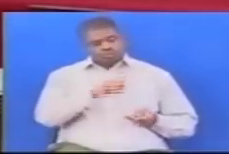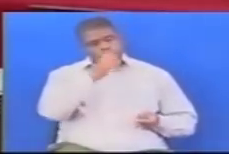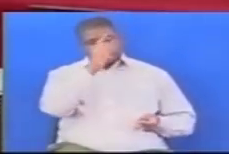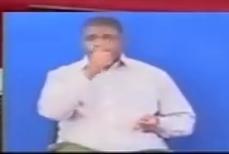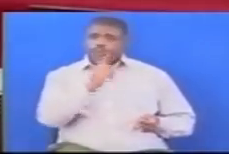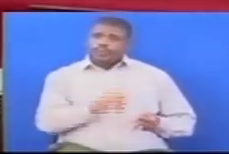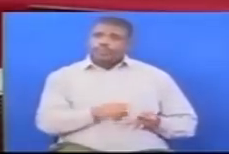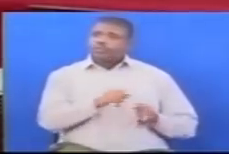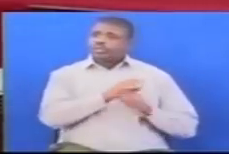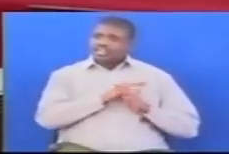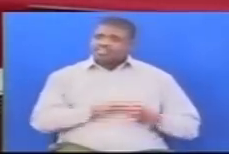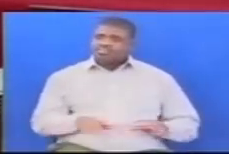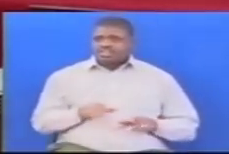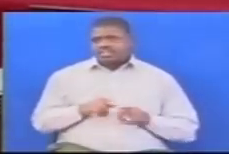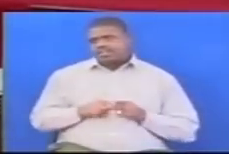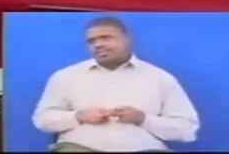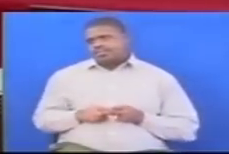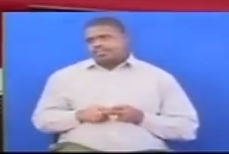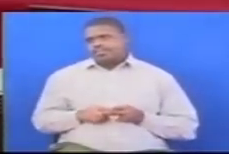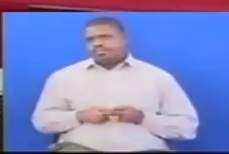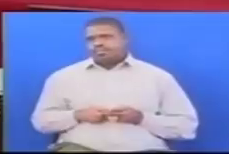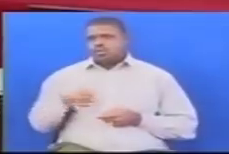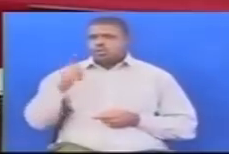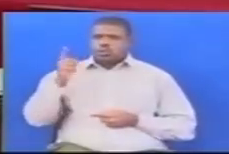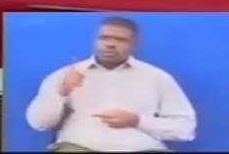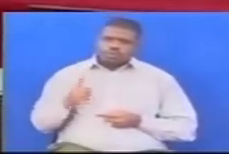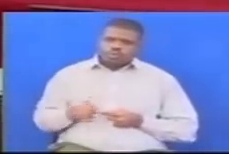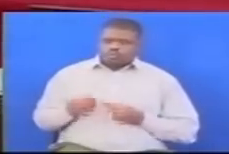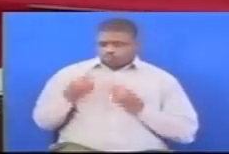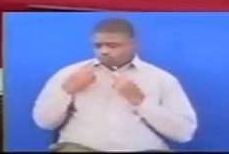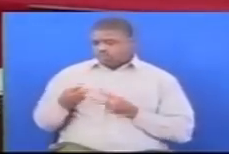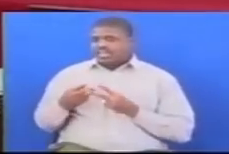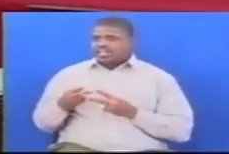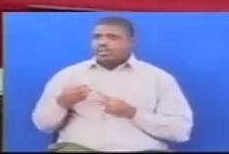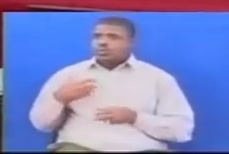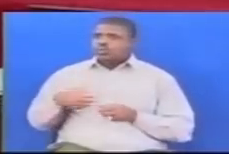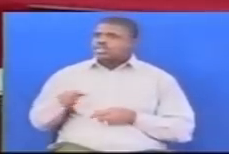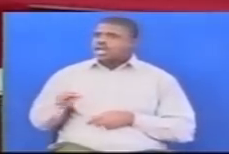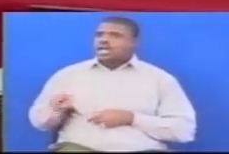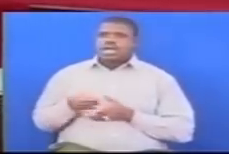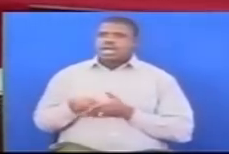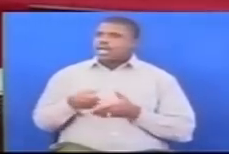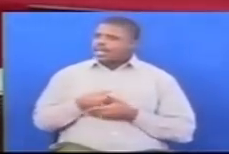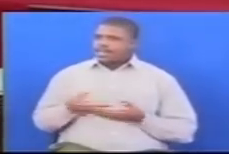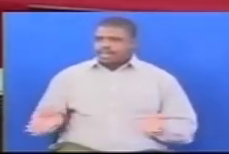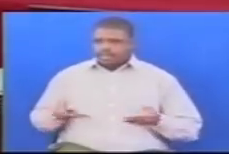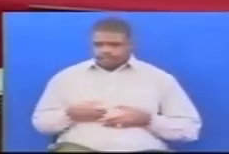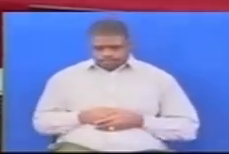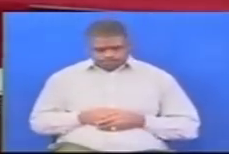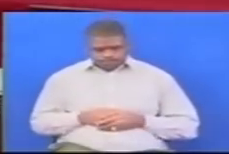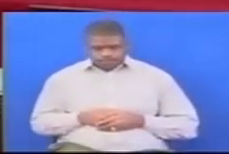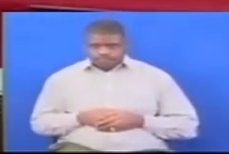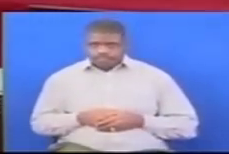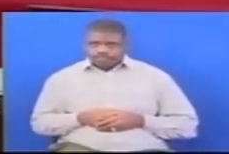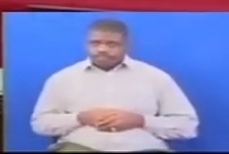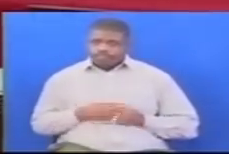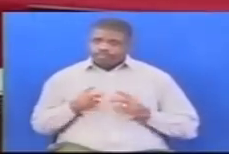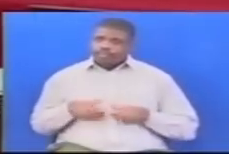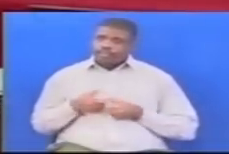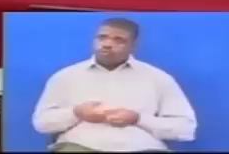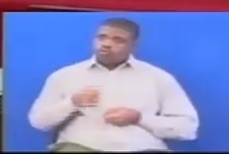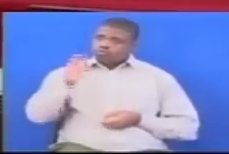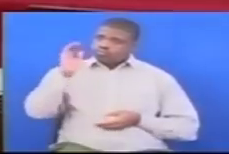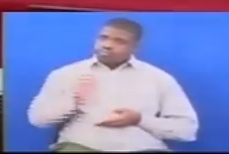umepunguza sana upungufu wa kuonekana kwamba wizara haina hela. Lakini kutokana na mfuko huu kuwa ring